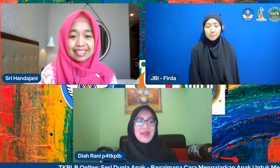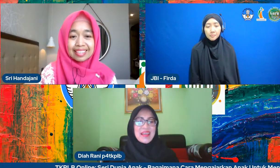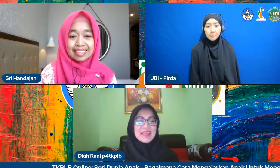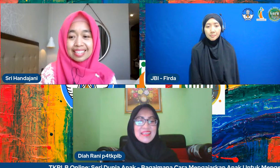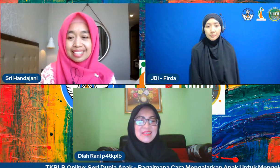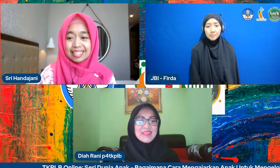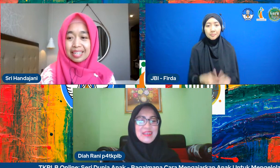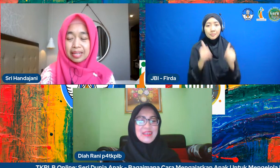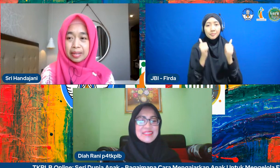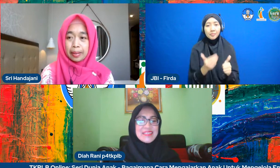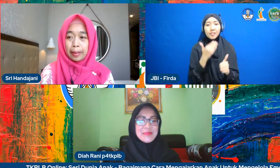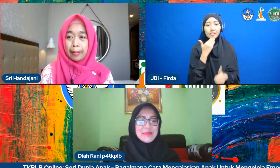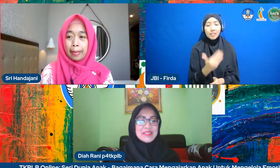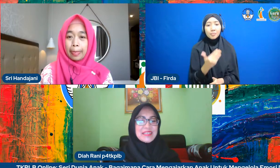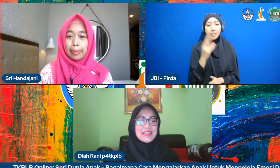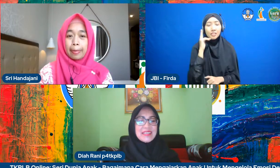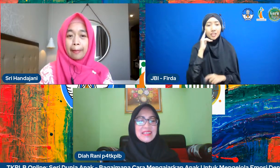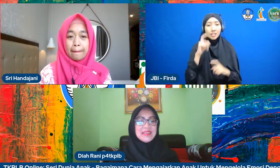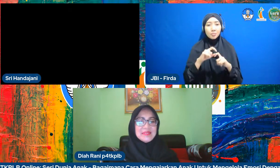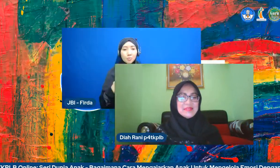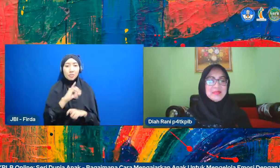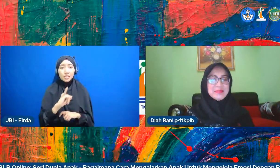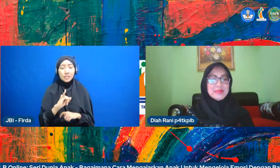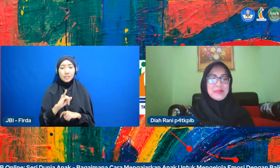Baik, terima kasih Ibu Sri.